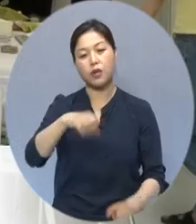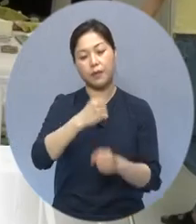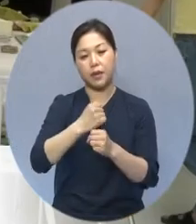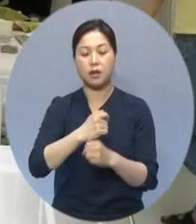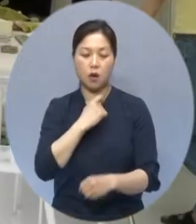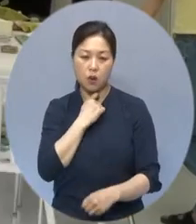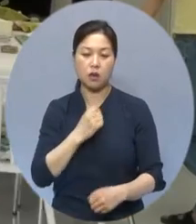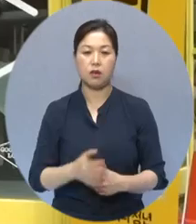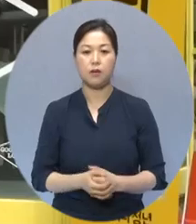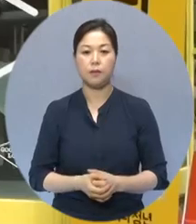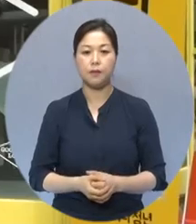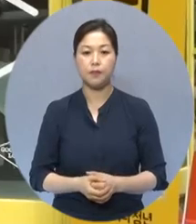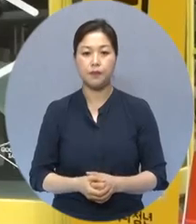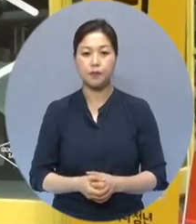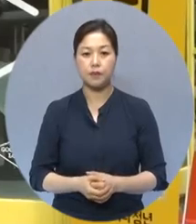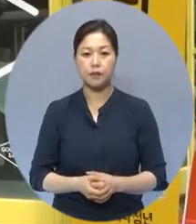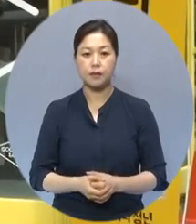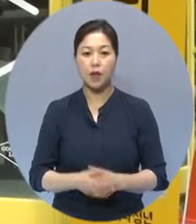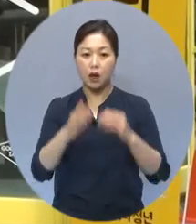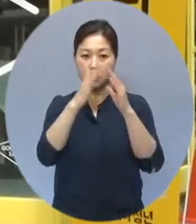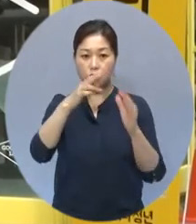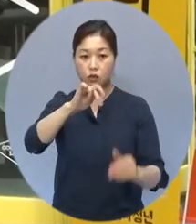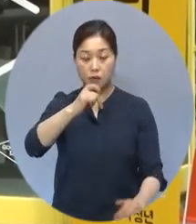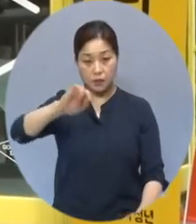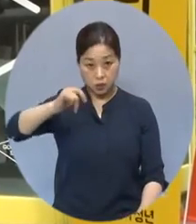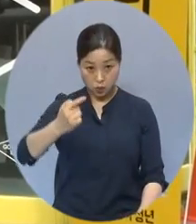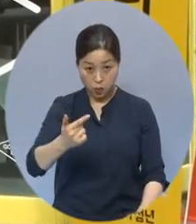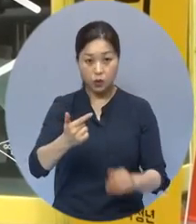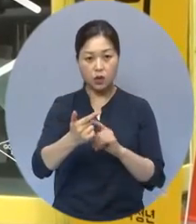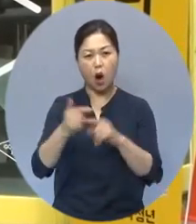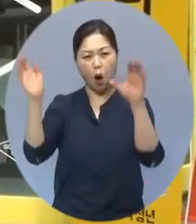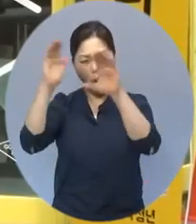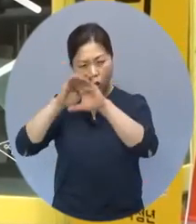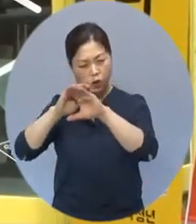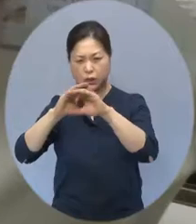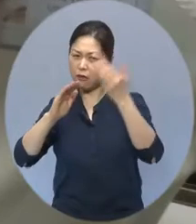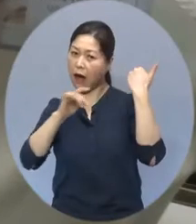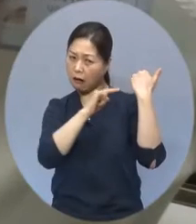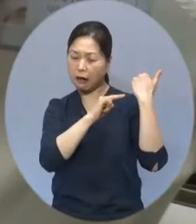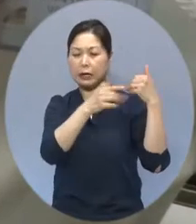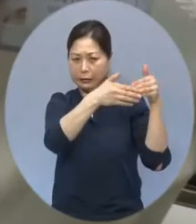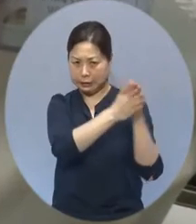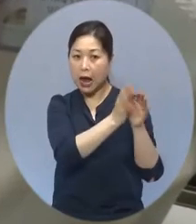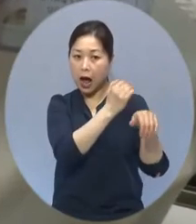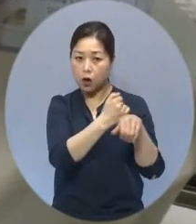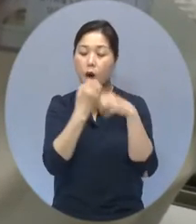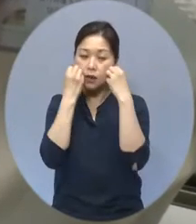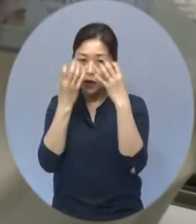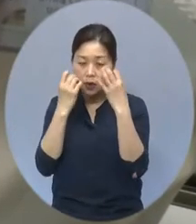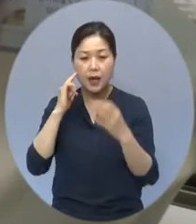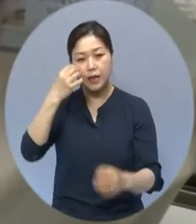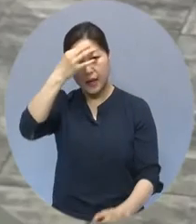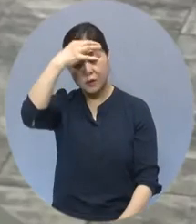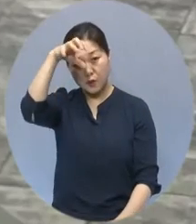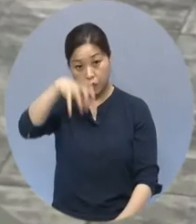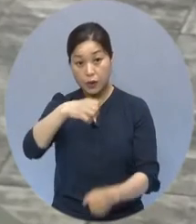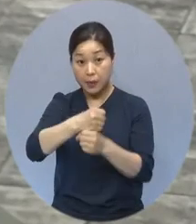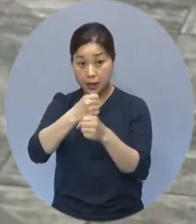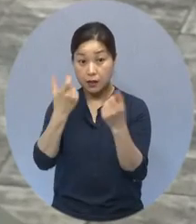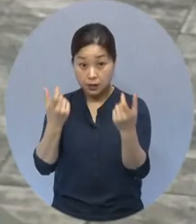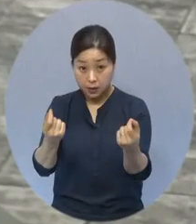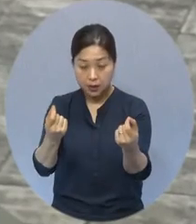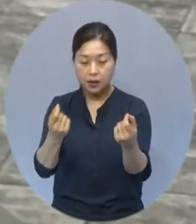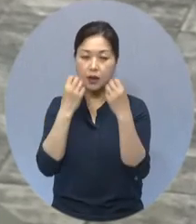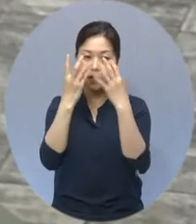공간이 되기를 바랍니다. 전주 선미촌이 어두운 과거를 뒤로하고 예술촌으로 새 단장한 만큼